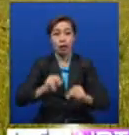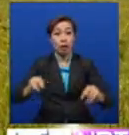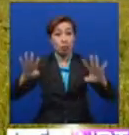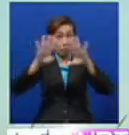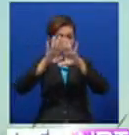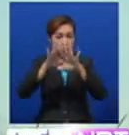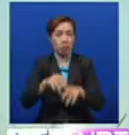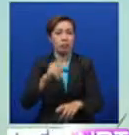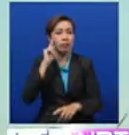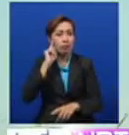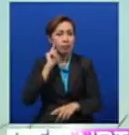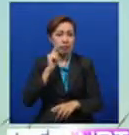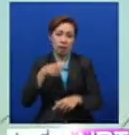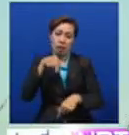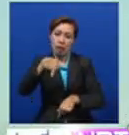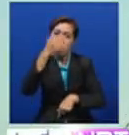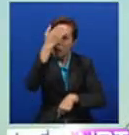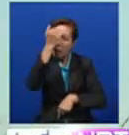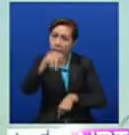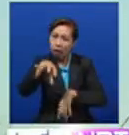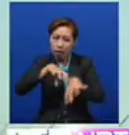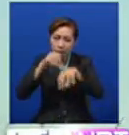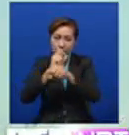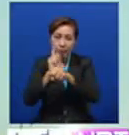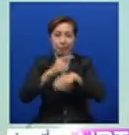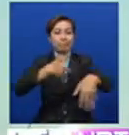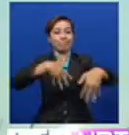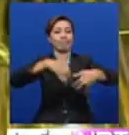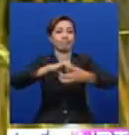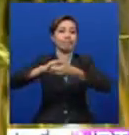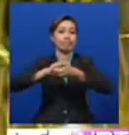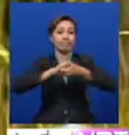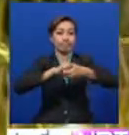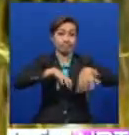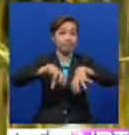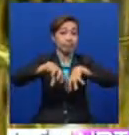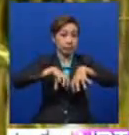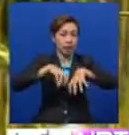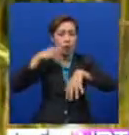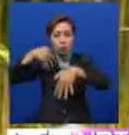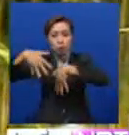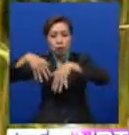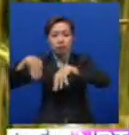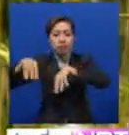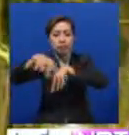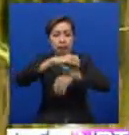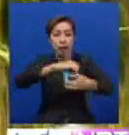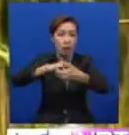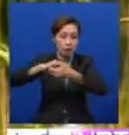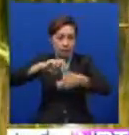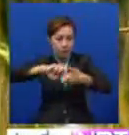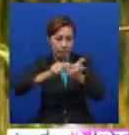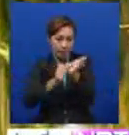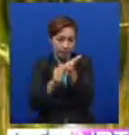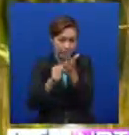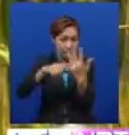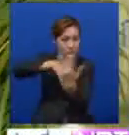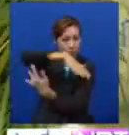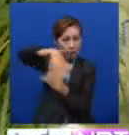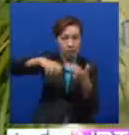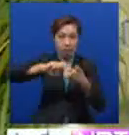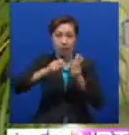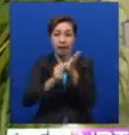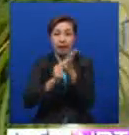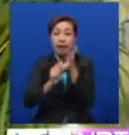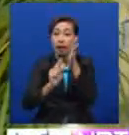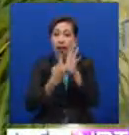นี้เป็นผลมาจากความร่วมมือของคนในชุมชนบ้านสาลาดินและชุมชนใกล้เคียงที่ร่วมกันแก้ปัญหาสิ่งแวดล้อมโด